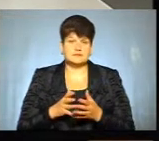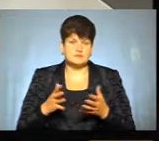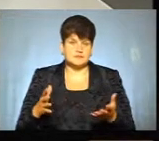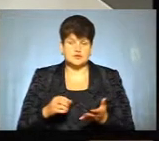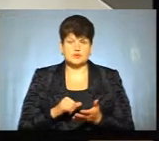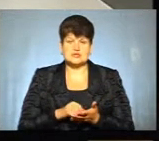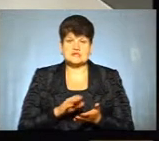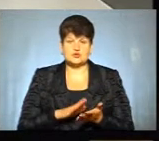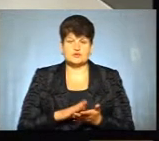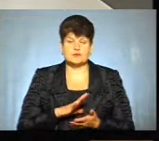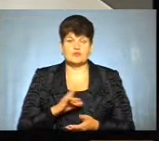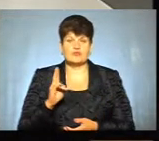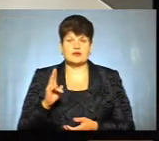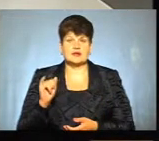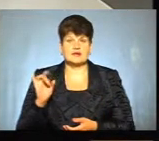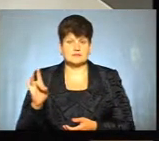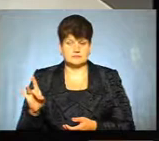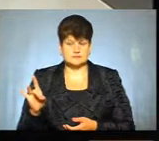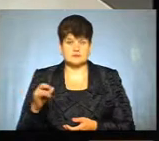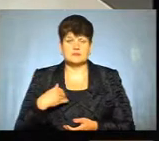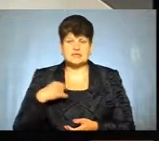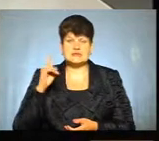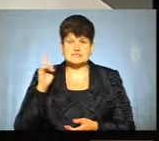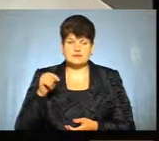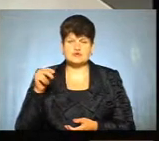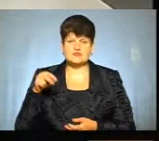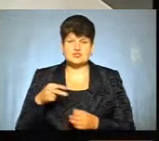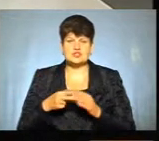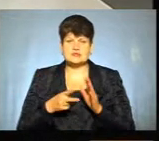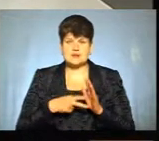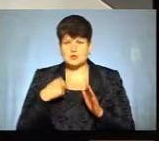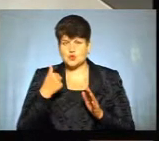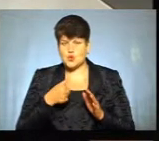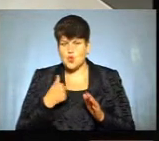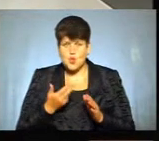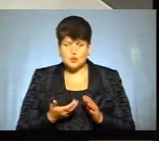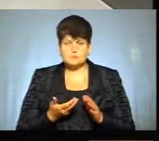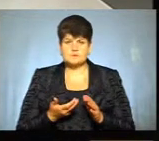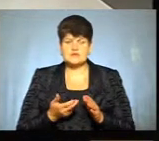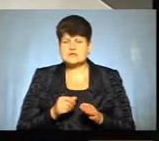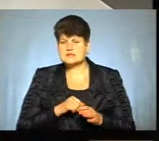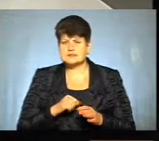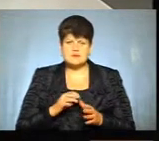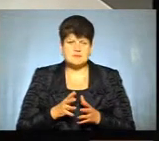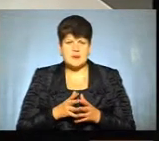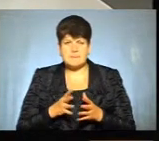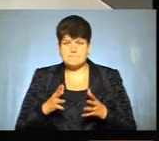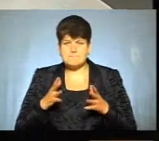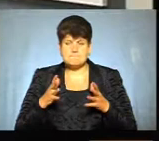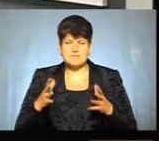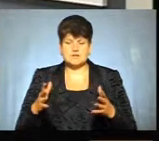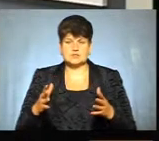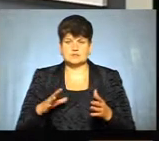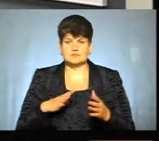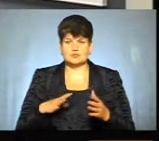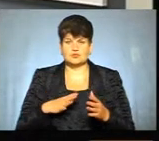реєструвався кір, тому що ми знаємо, що він з 2017 року, найбільший пік поки що ми досягли